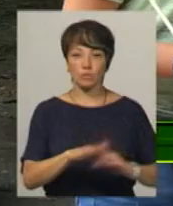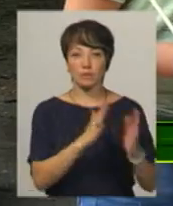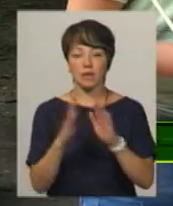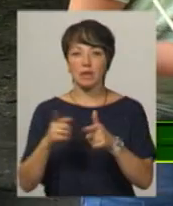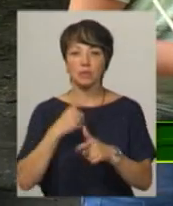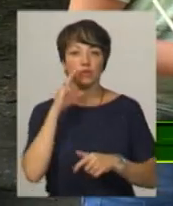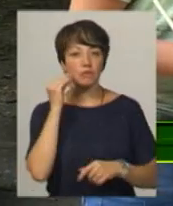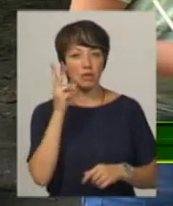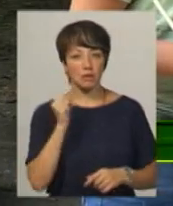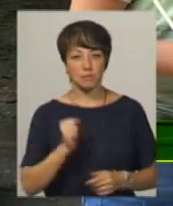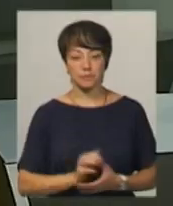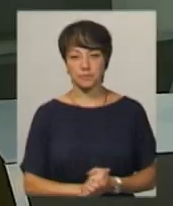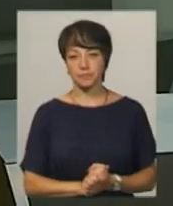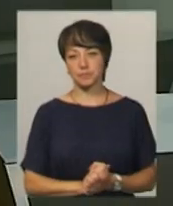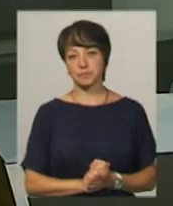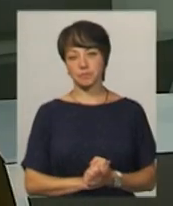Тараса Шевченка.